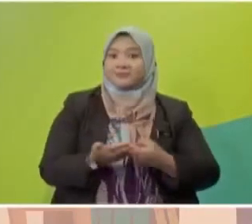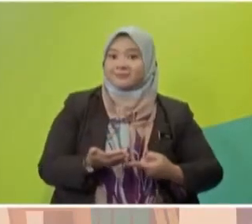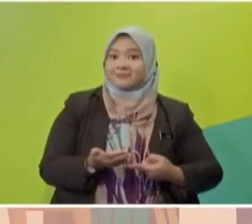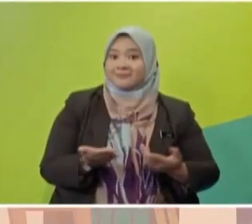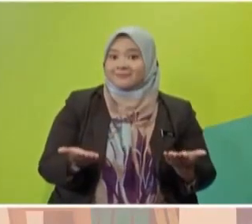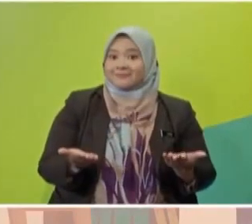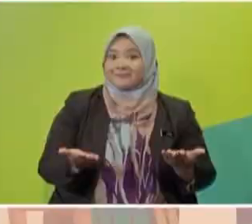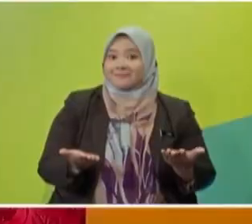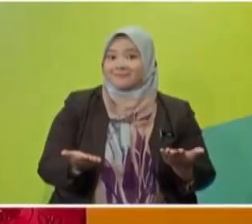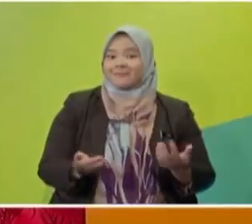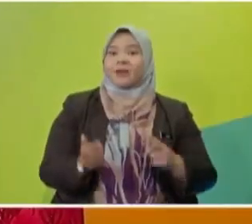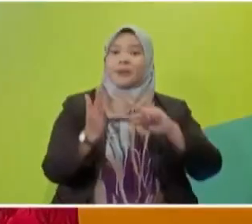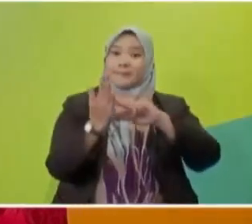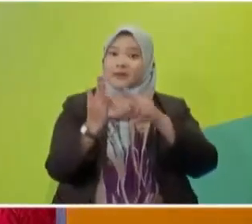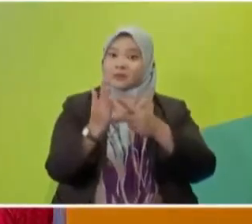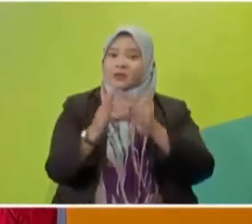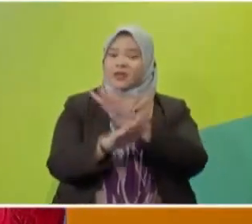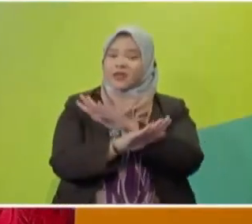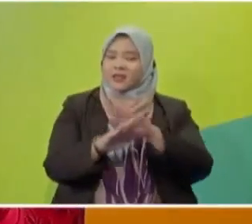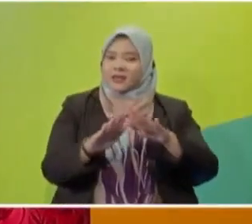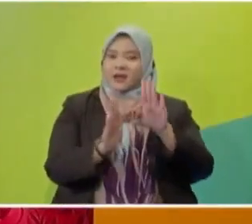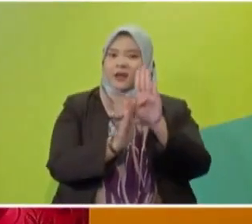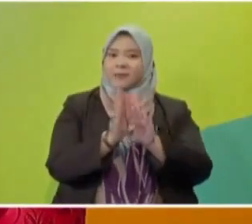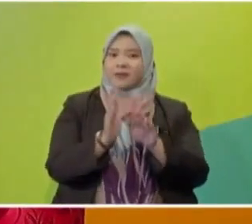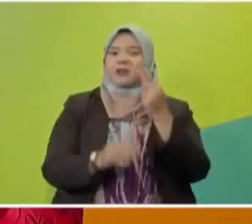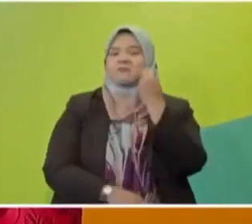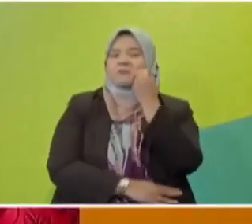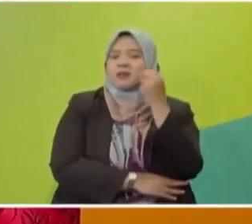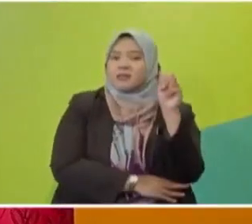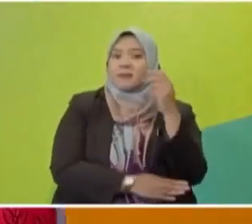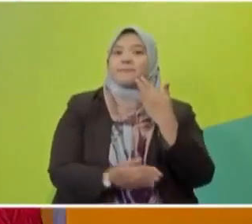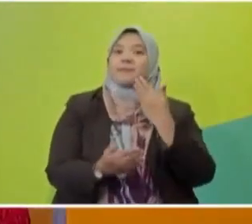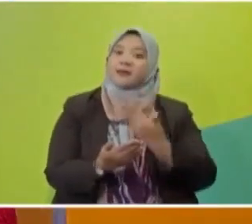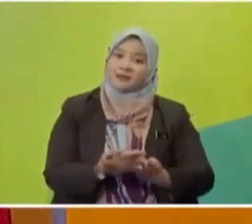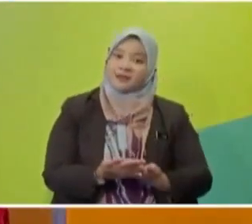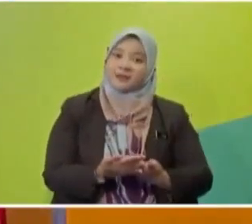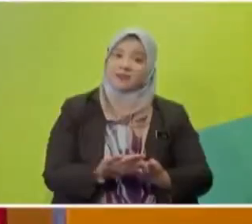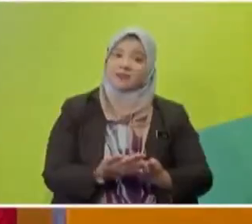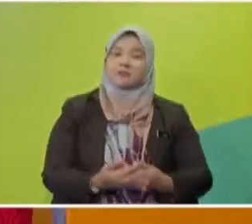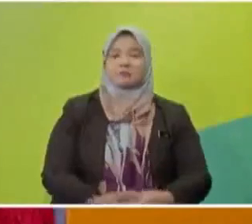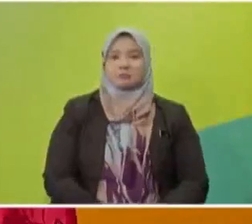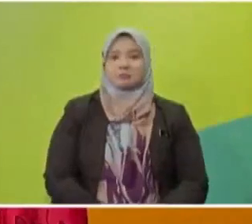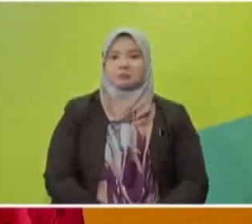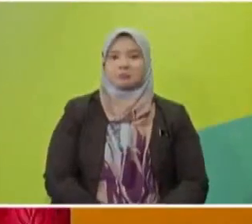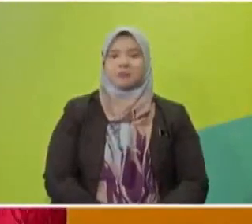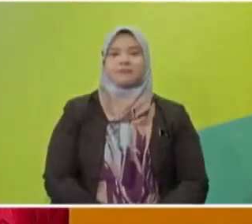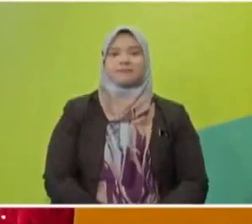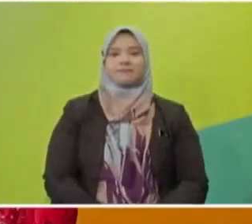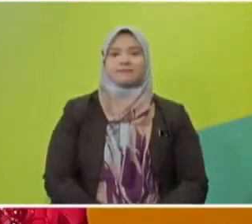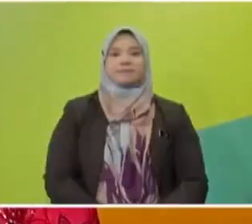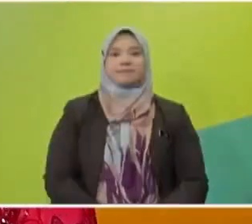Seterusnya kita akan adakan permainan. Saya tanya, kamu jawab. Aha. Tapi bukan